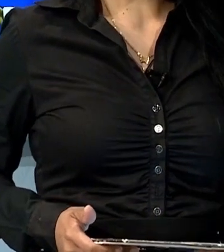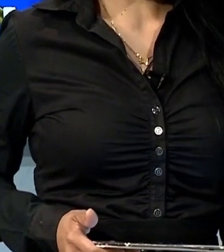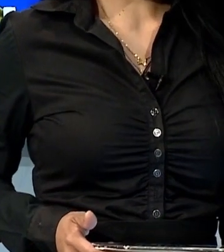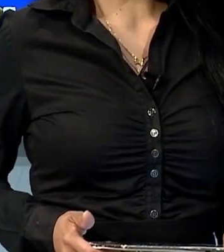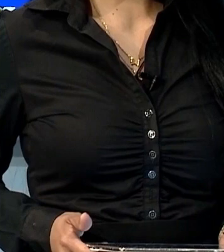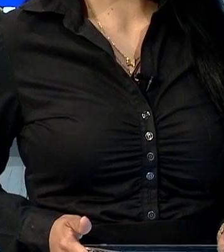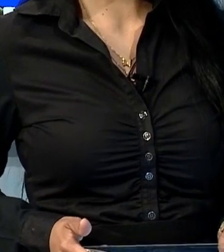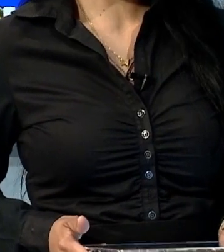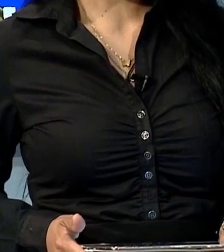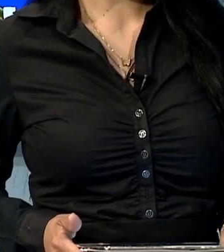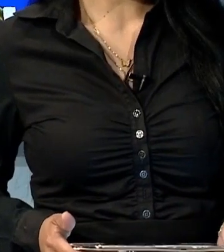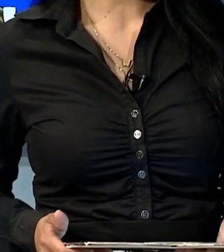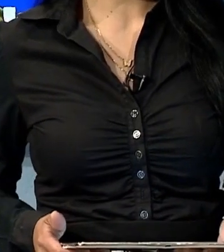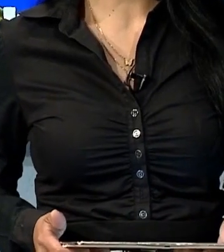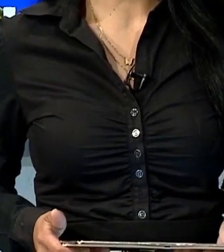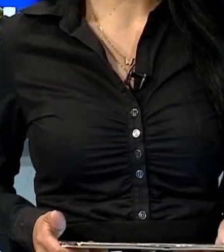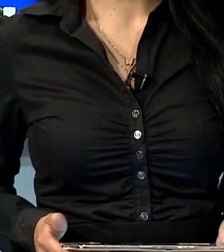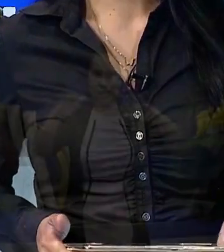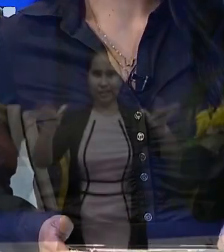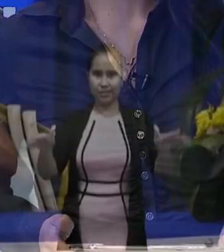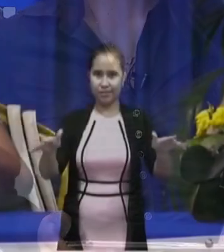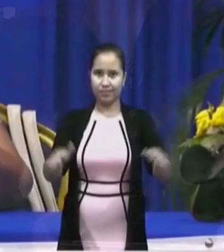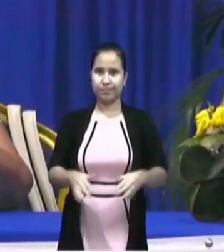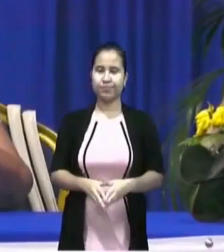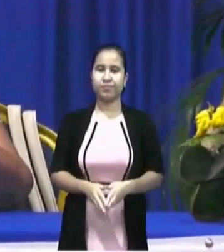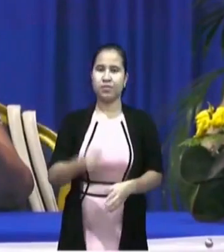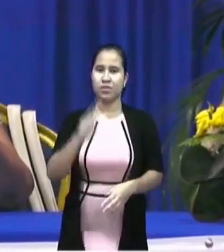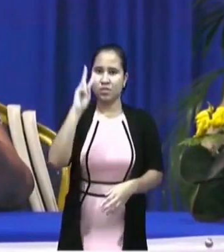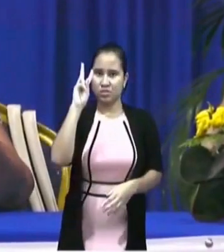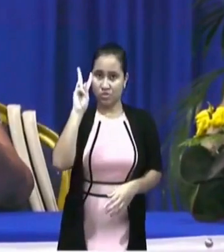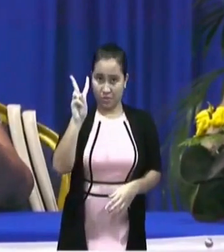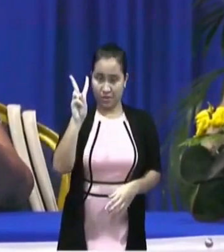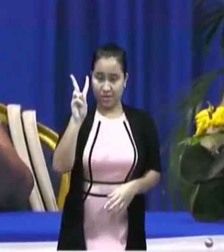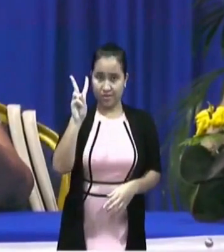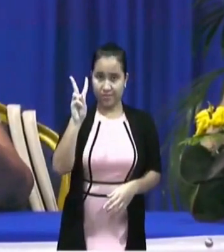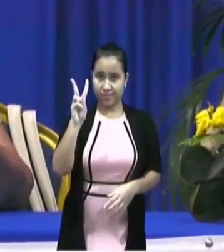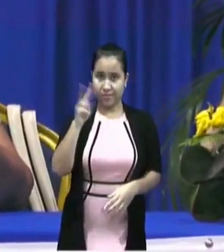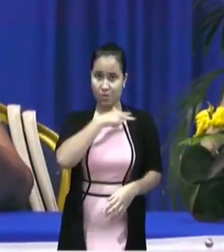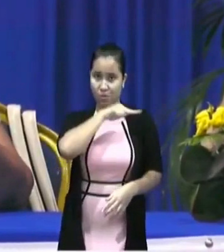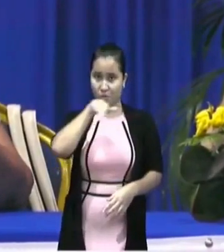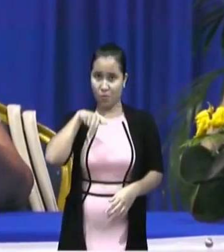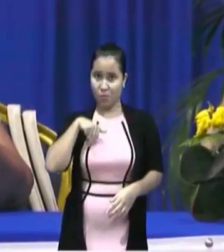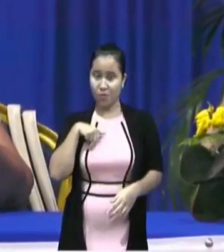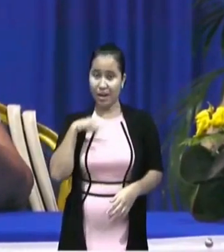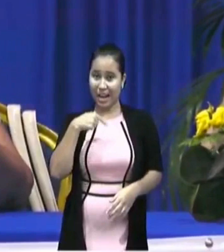mogelijkheden zijn bekeken van distance learning. We zullen